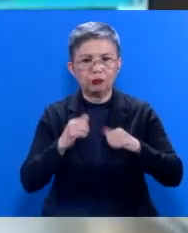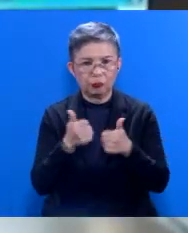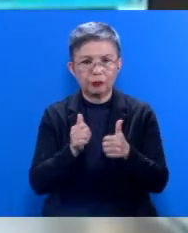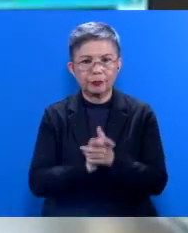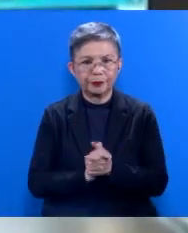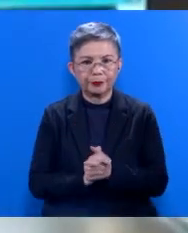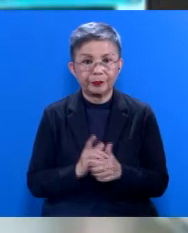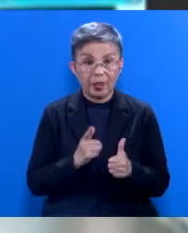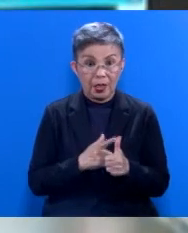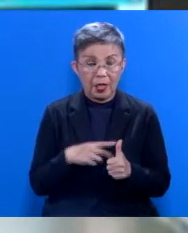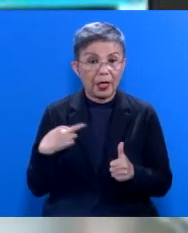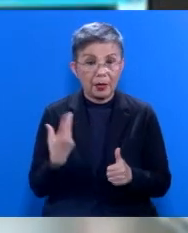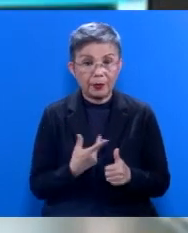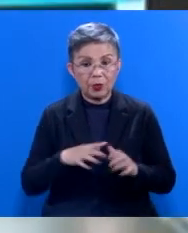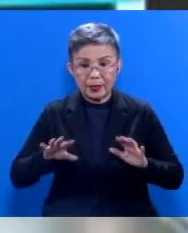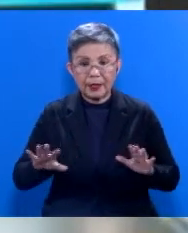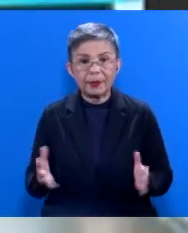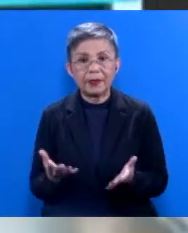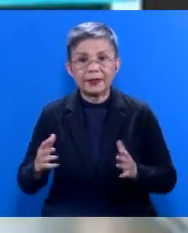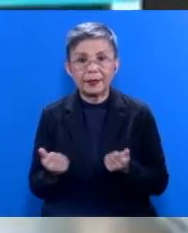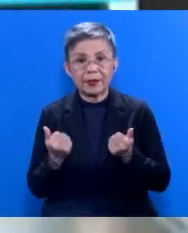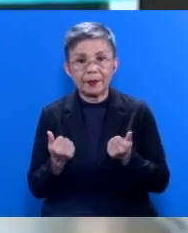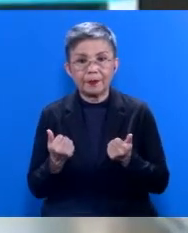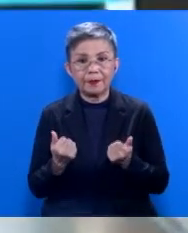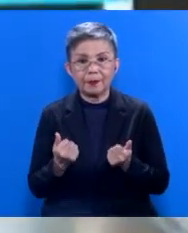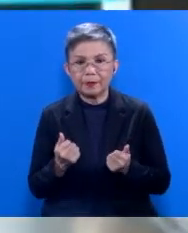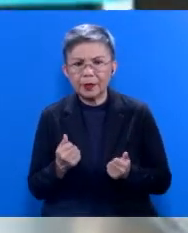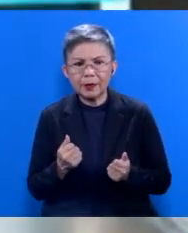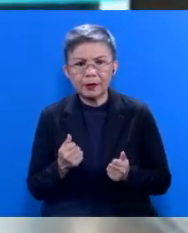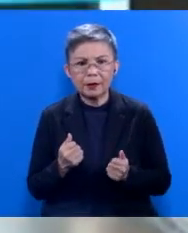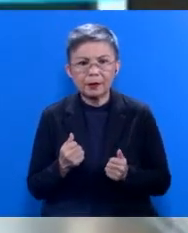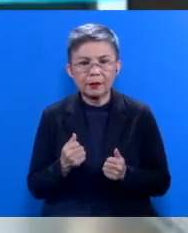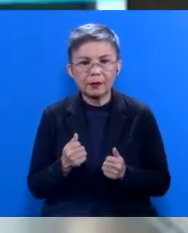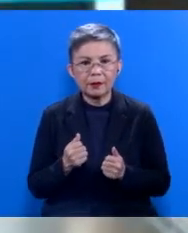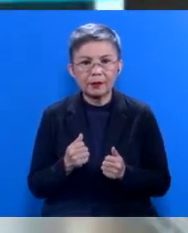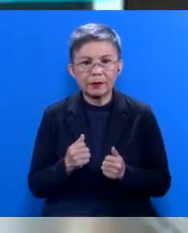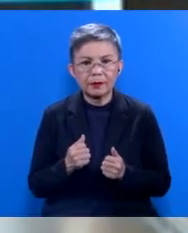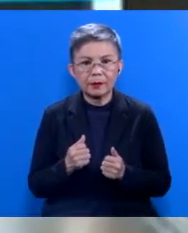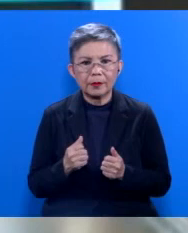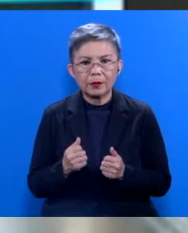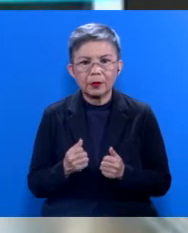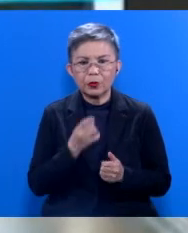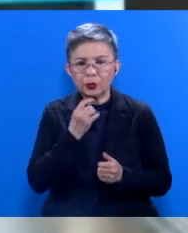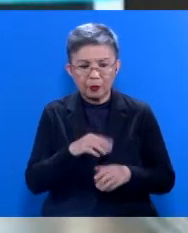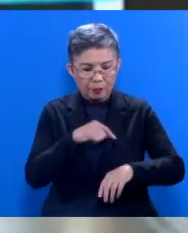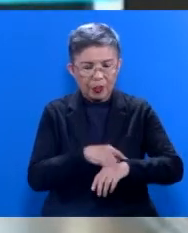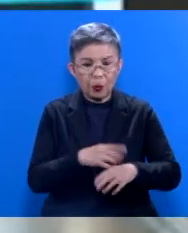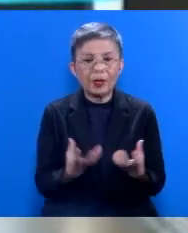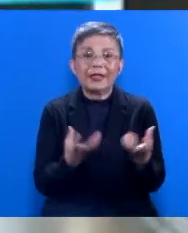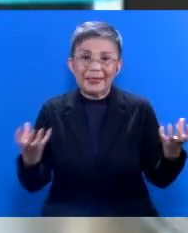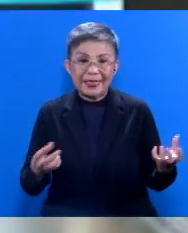Di antaranya kami menyiapkan untuk skip, ya. Jadi masuk jam 7 sampai jam